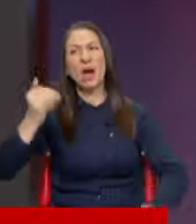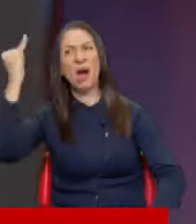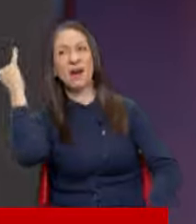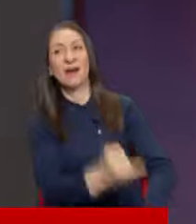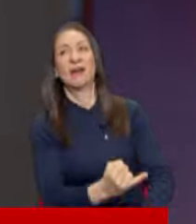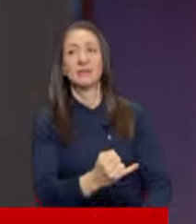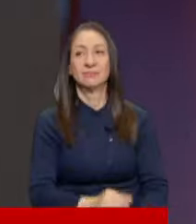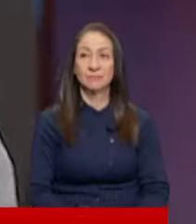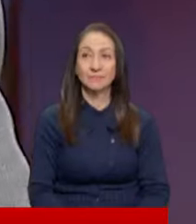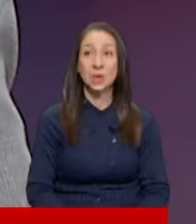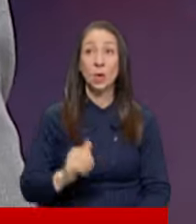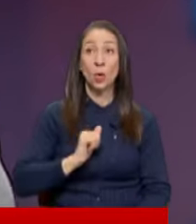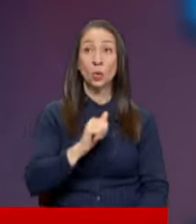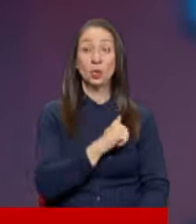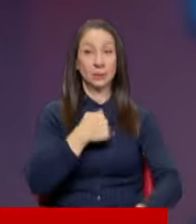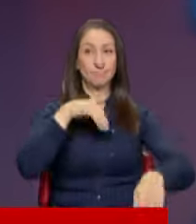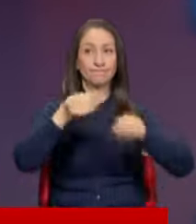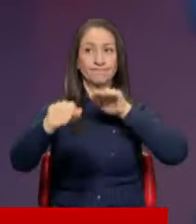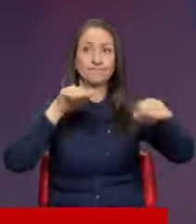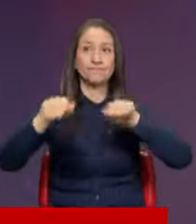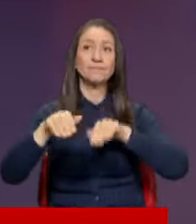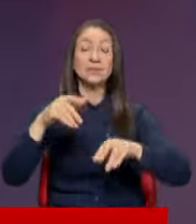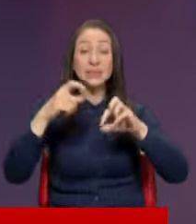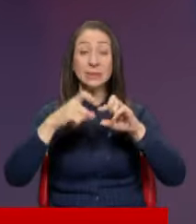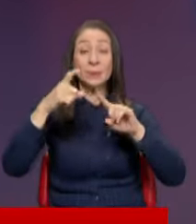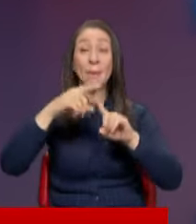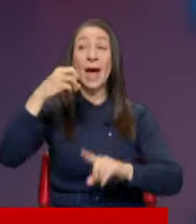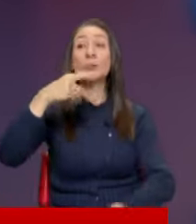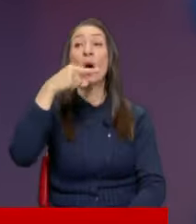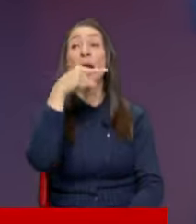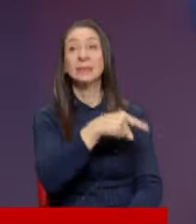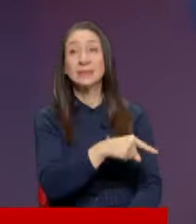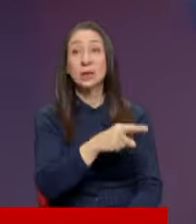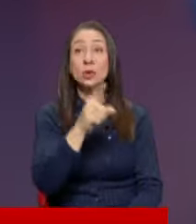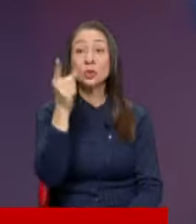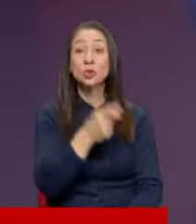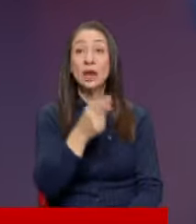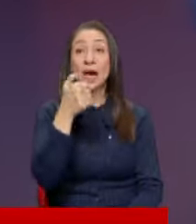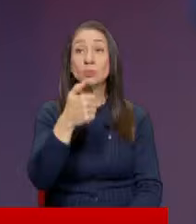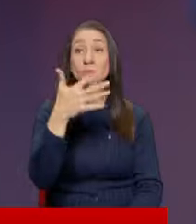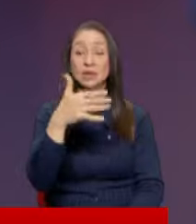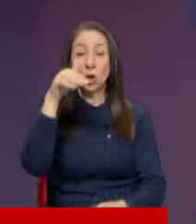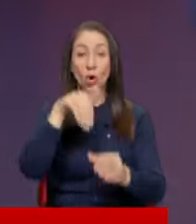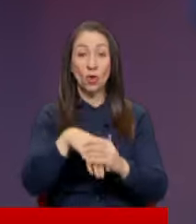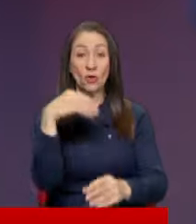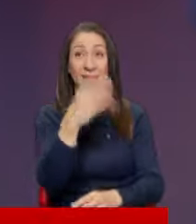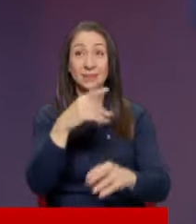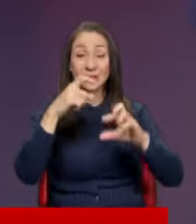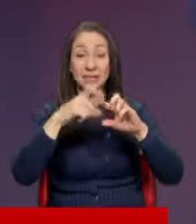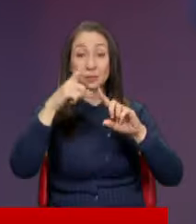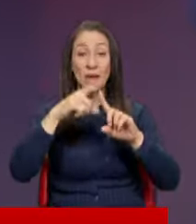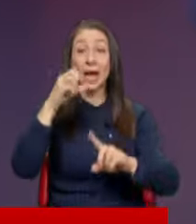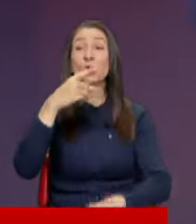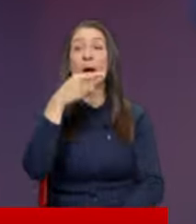hakaret ordululara sesleniyorum Recep Tayyip Erdoğan % 65 oy verdiğiniz Recep